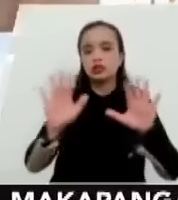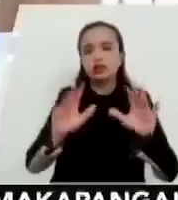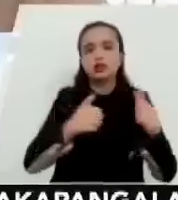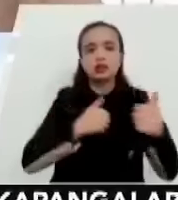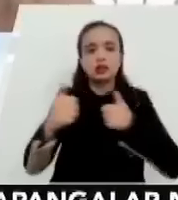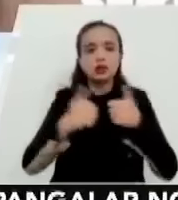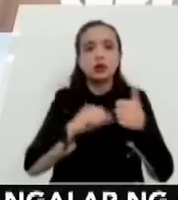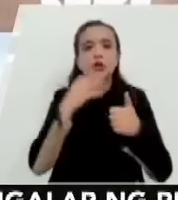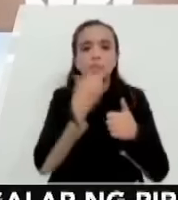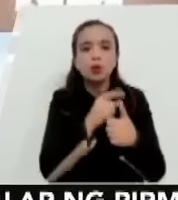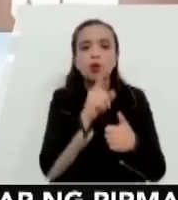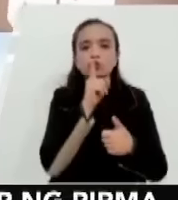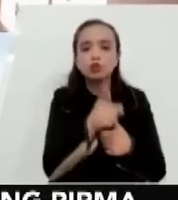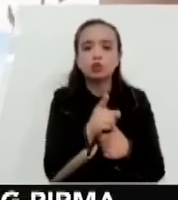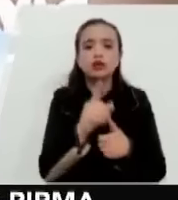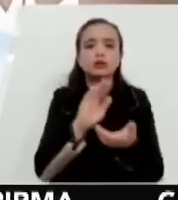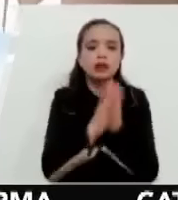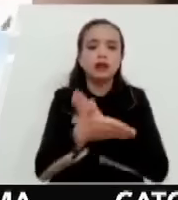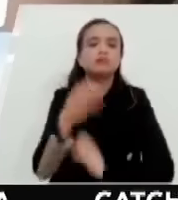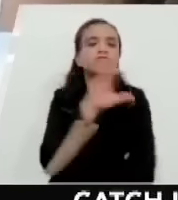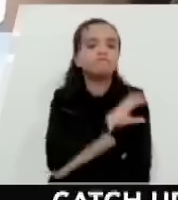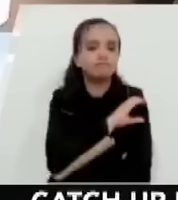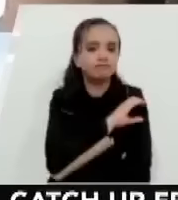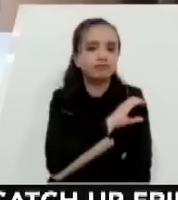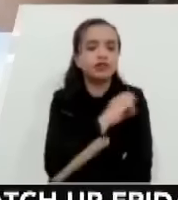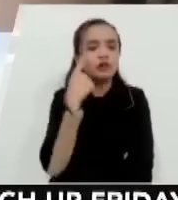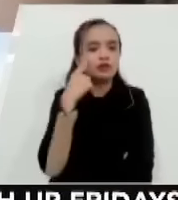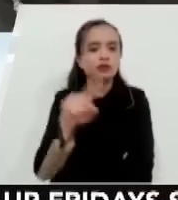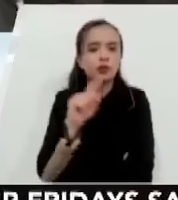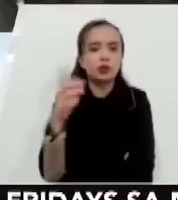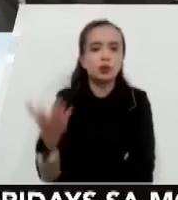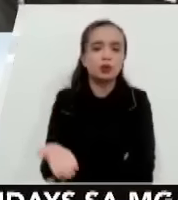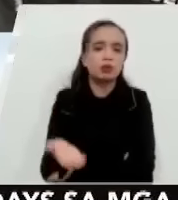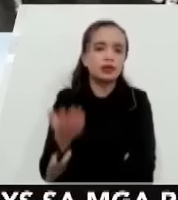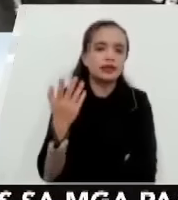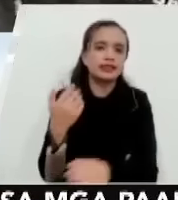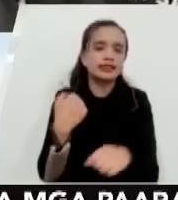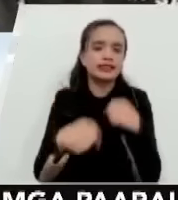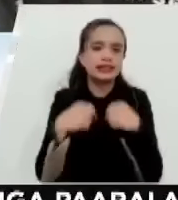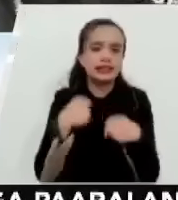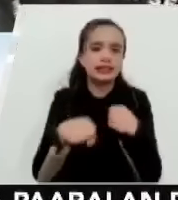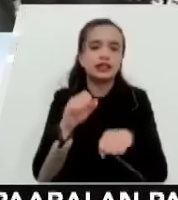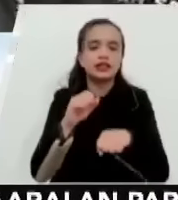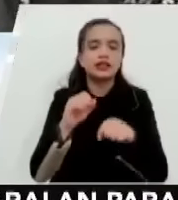ang tatanghaling kampiyon sa prestigyosong e-sport competition. Para